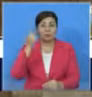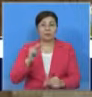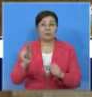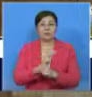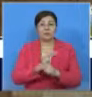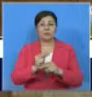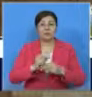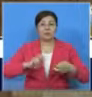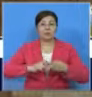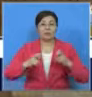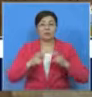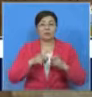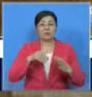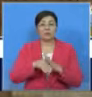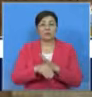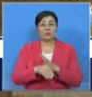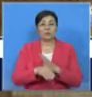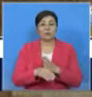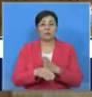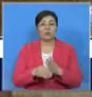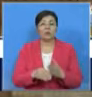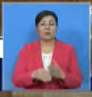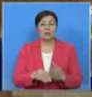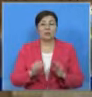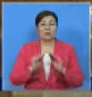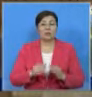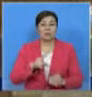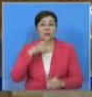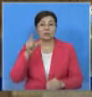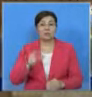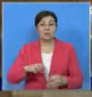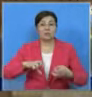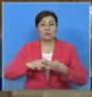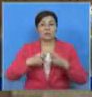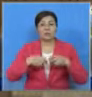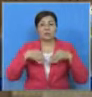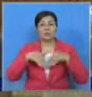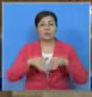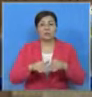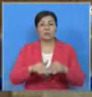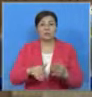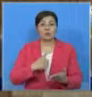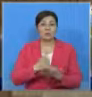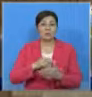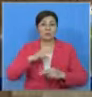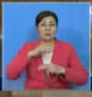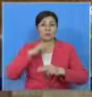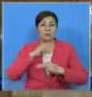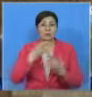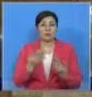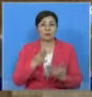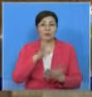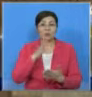Әлеуметтік проблемалардың ішіндегі тұрғын мәселесін шешу, оның бәрі де айтып отырмыз ғой. Қазіргі таңда